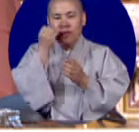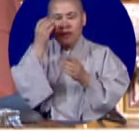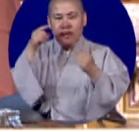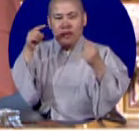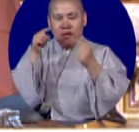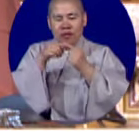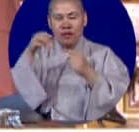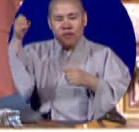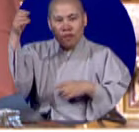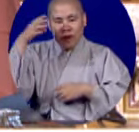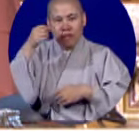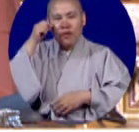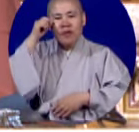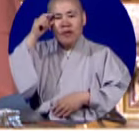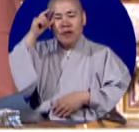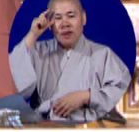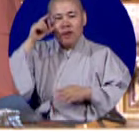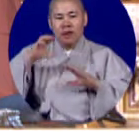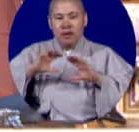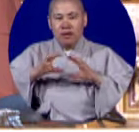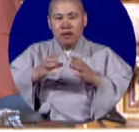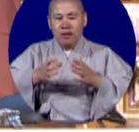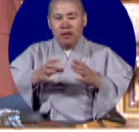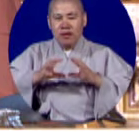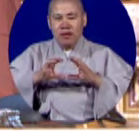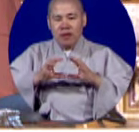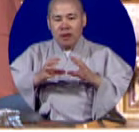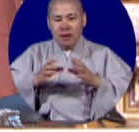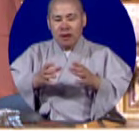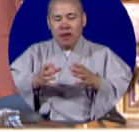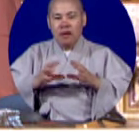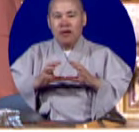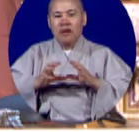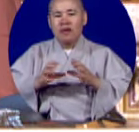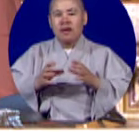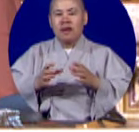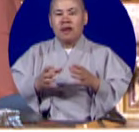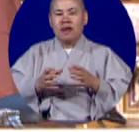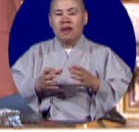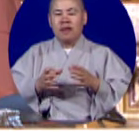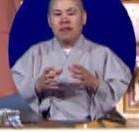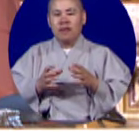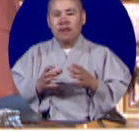그 깨달은 세계, 일체 종지의 세계가